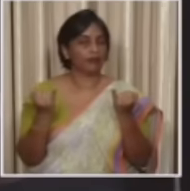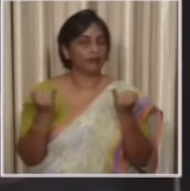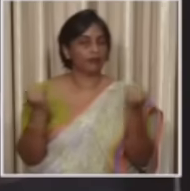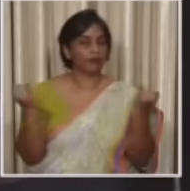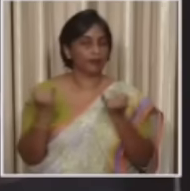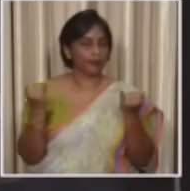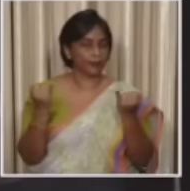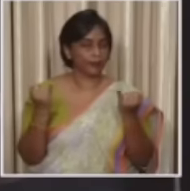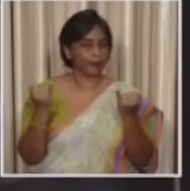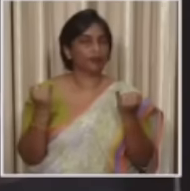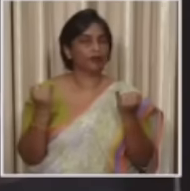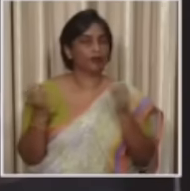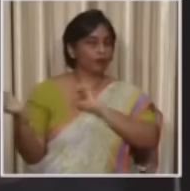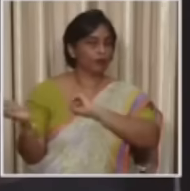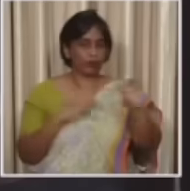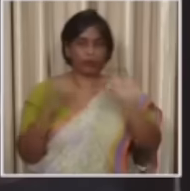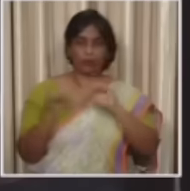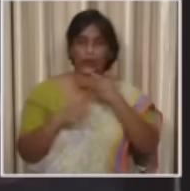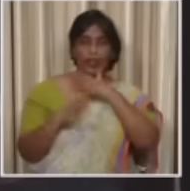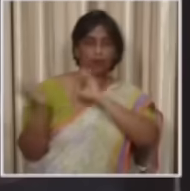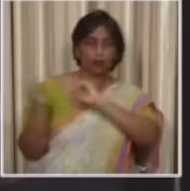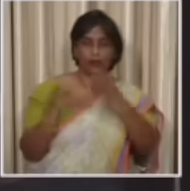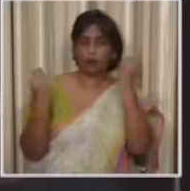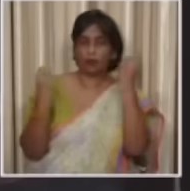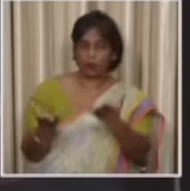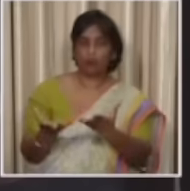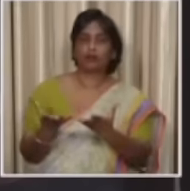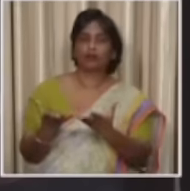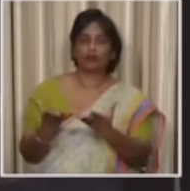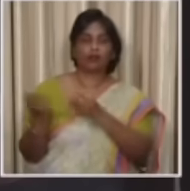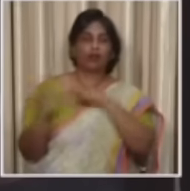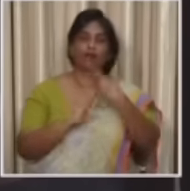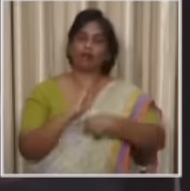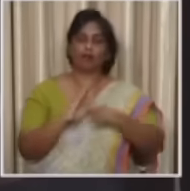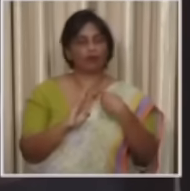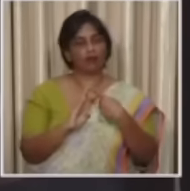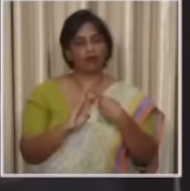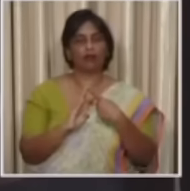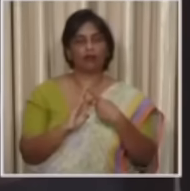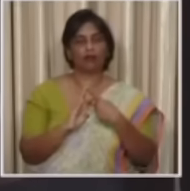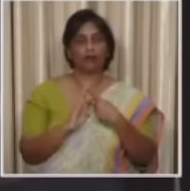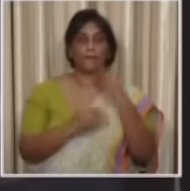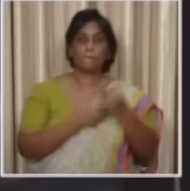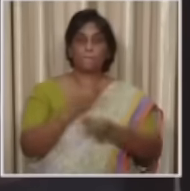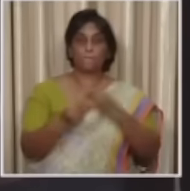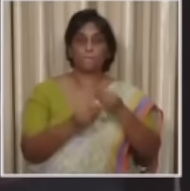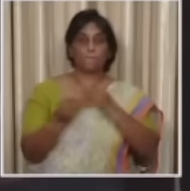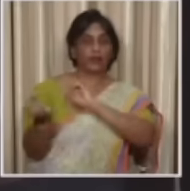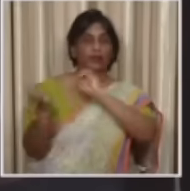කුණු විසිකරන්න දැනක් නැතුණා. ඒකෙන් දුන්නා මේ ලංකාවේ එක්තරා ව්‍යාපාරිකයෙකුට